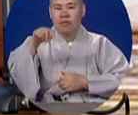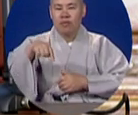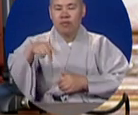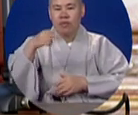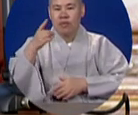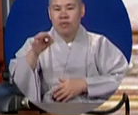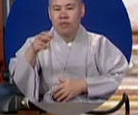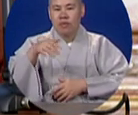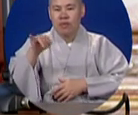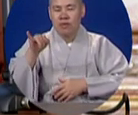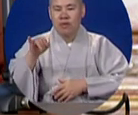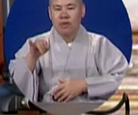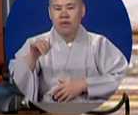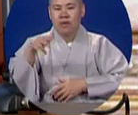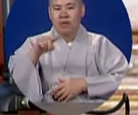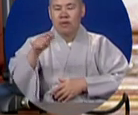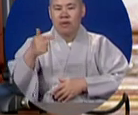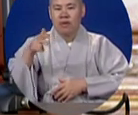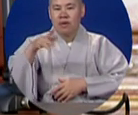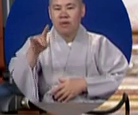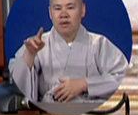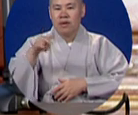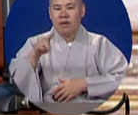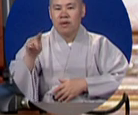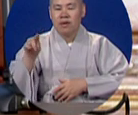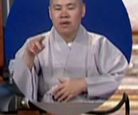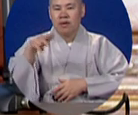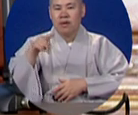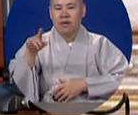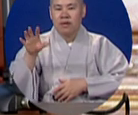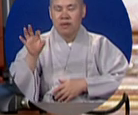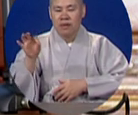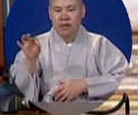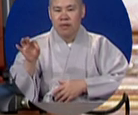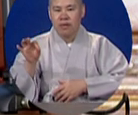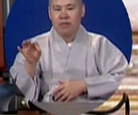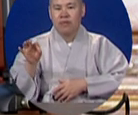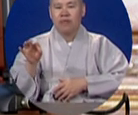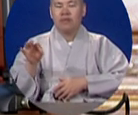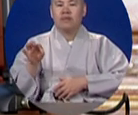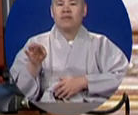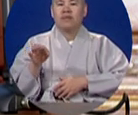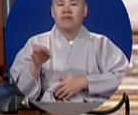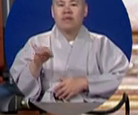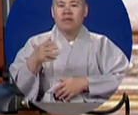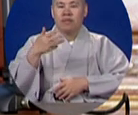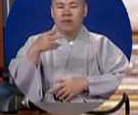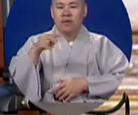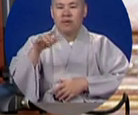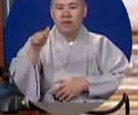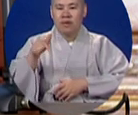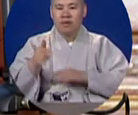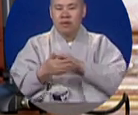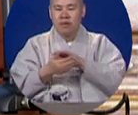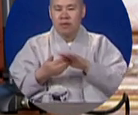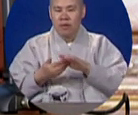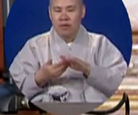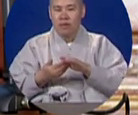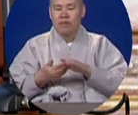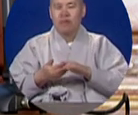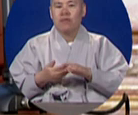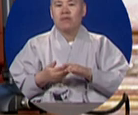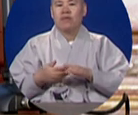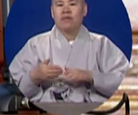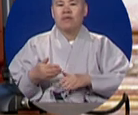제사장이요 팔찌전이 부동지인데 팔찌전에 겨우 아집 장식이 없어지고